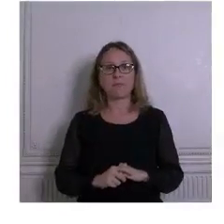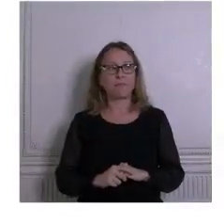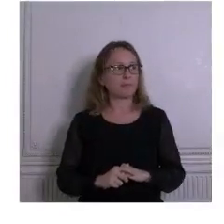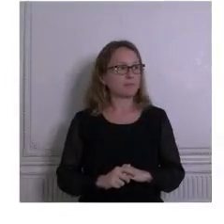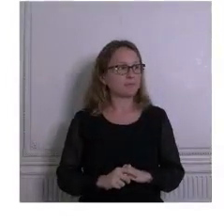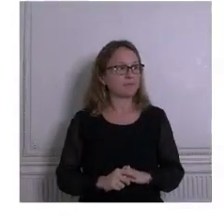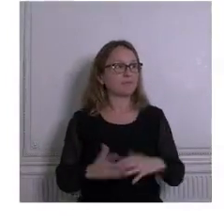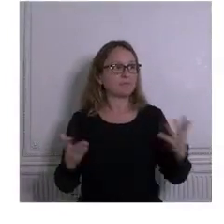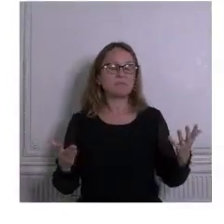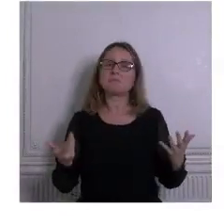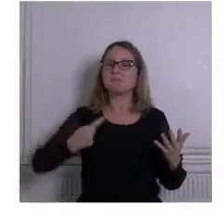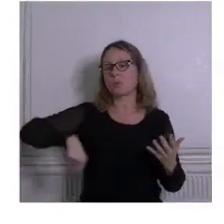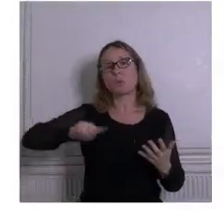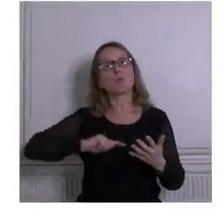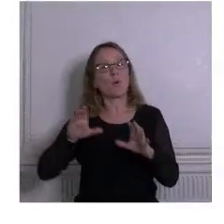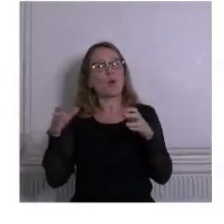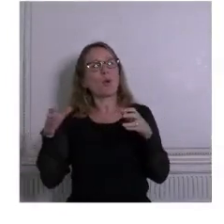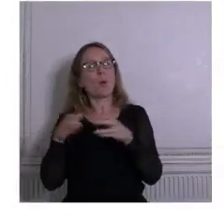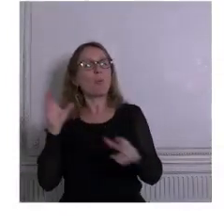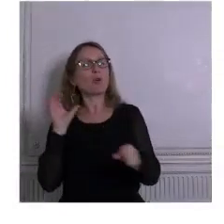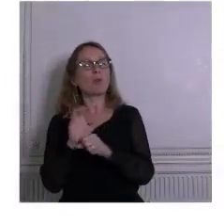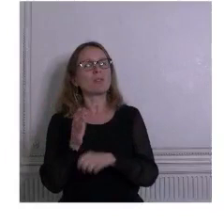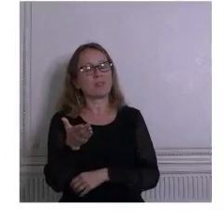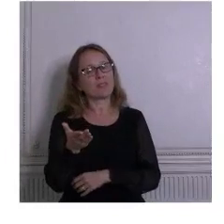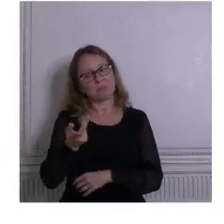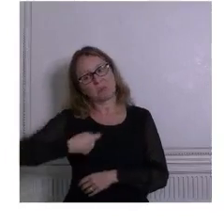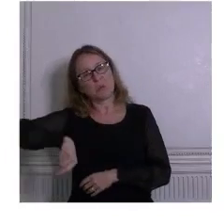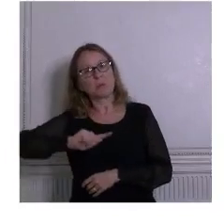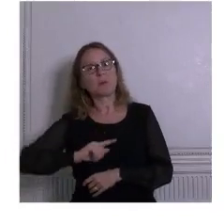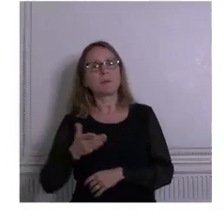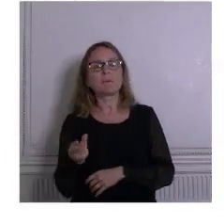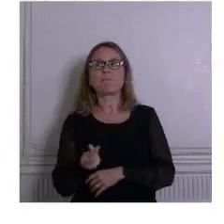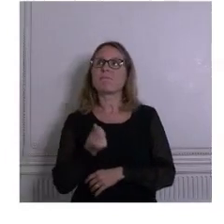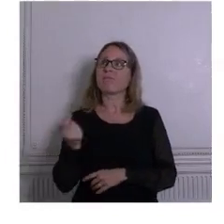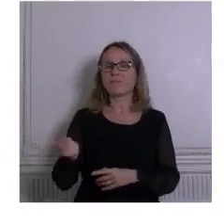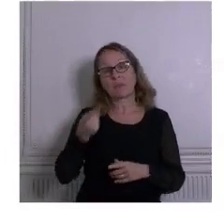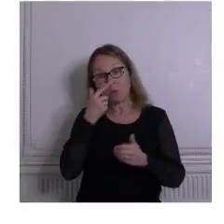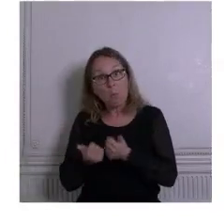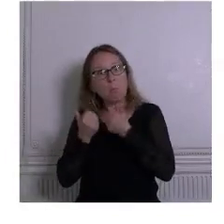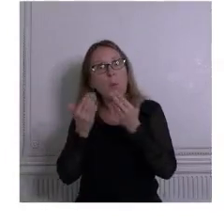de passer ce cap, étant entendu, je le rappelle, que cette année,